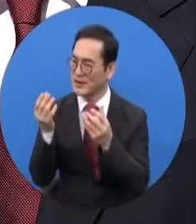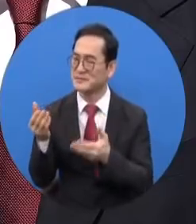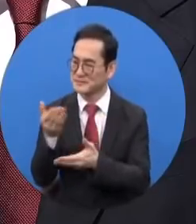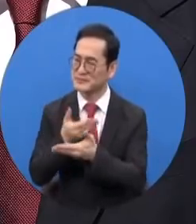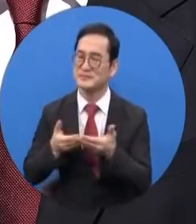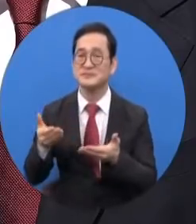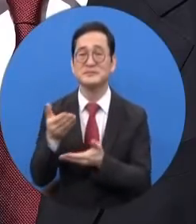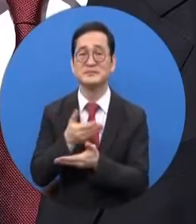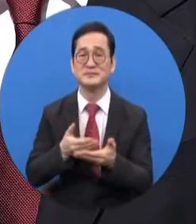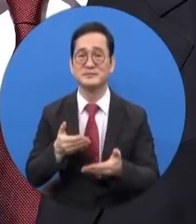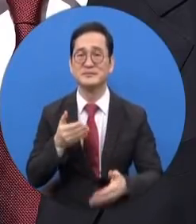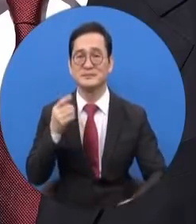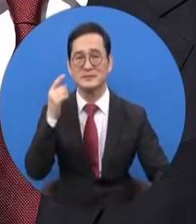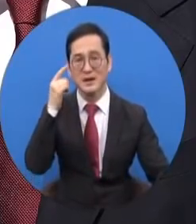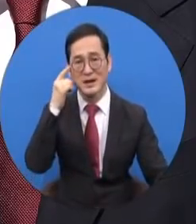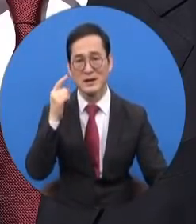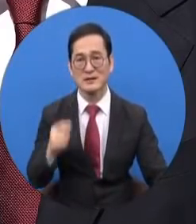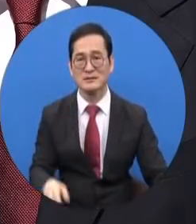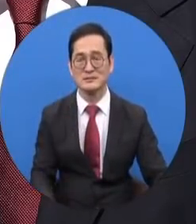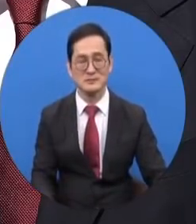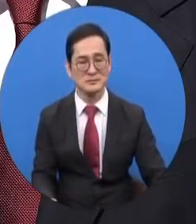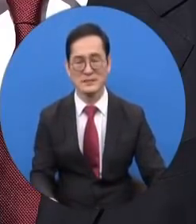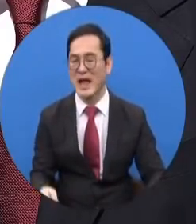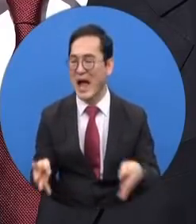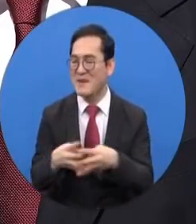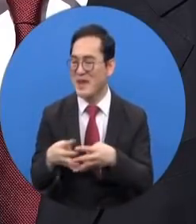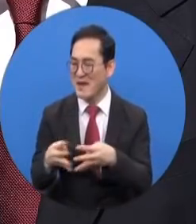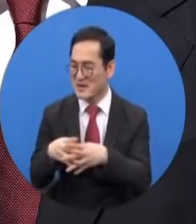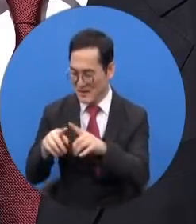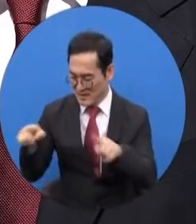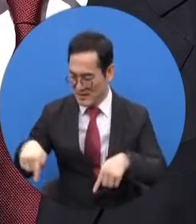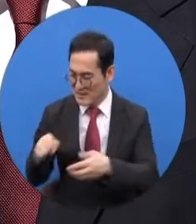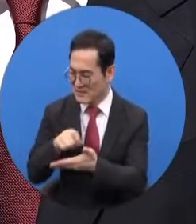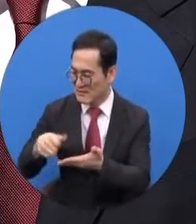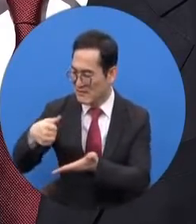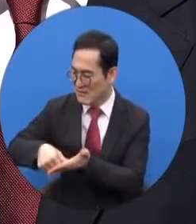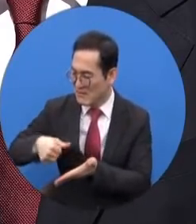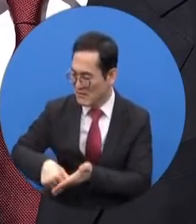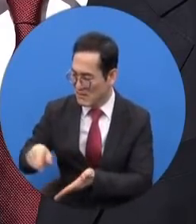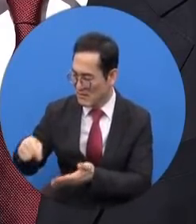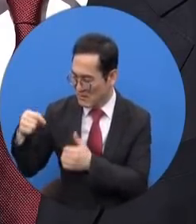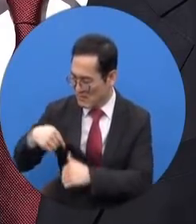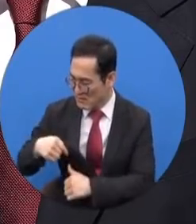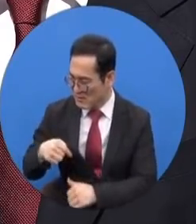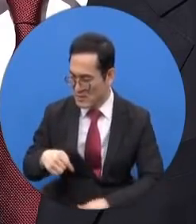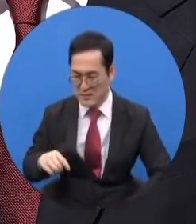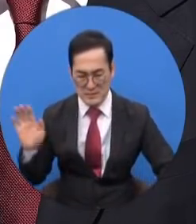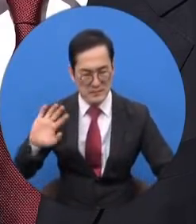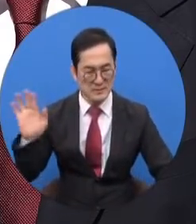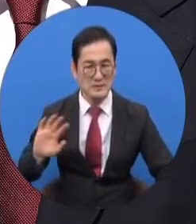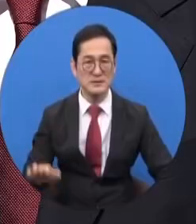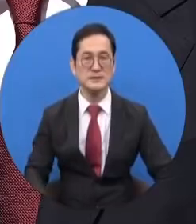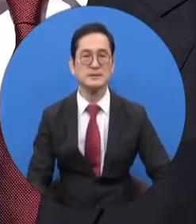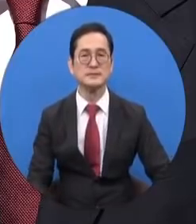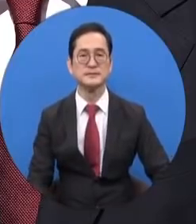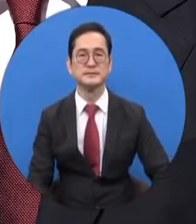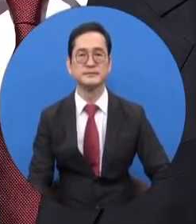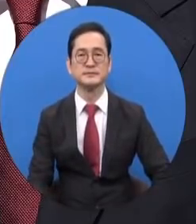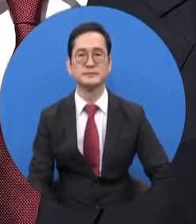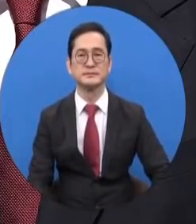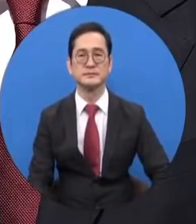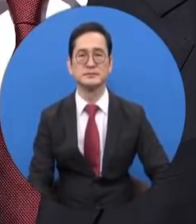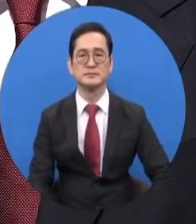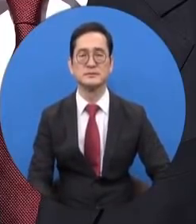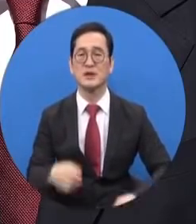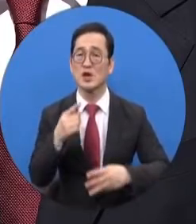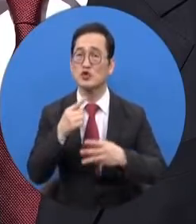덕담, 회담 합의문 쓰듯 하자니 답 줄 수 없다. 굉장히 강경한 반응. 이에 대해서 윤 당선인 측,